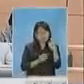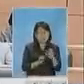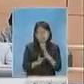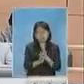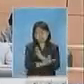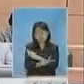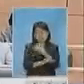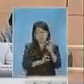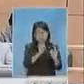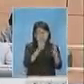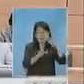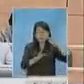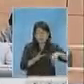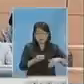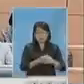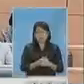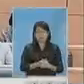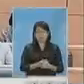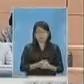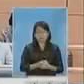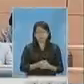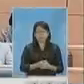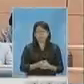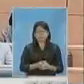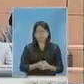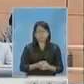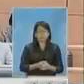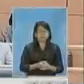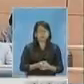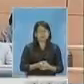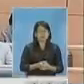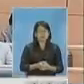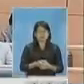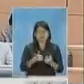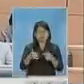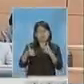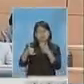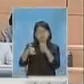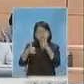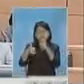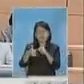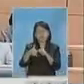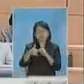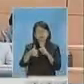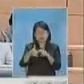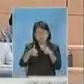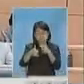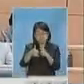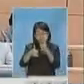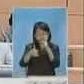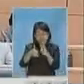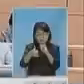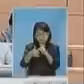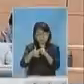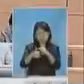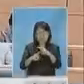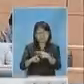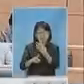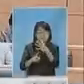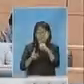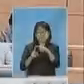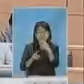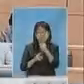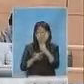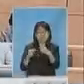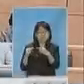ทั้งนั้นนะครับที่ถูกยิงมาตั้งแต่ 10เมษายนมาจน